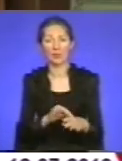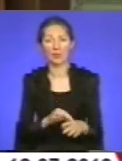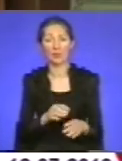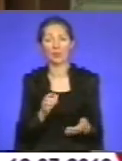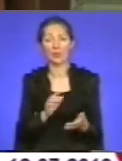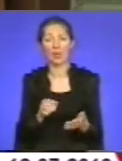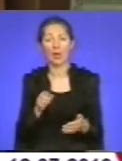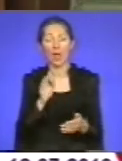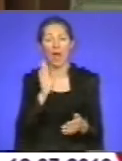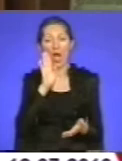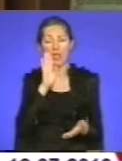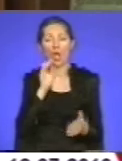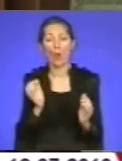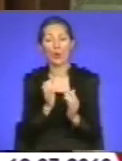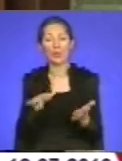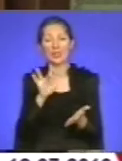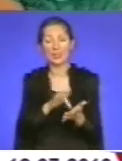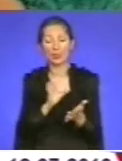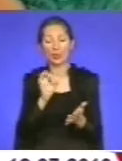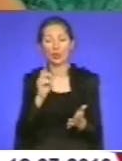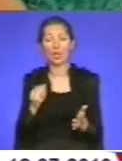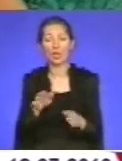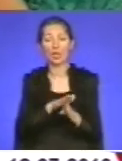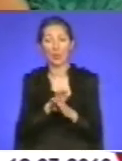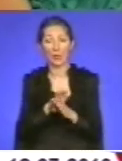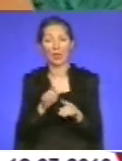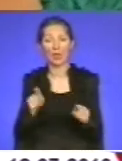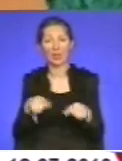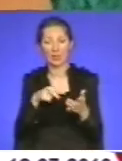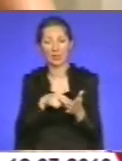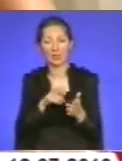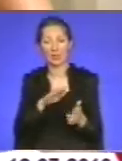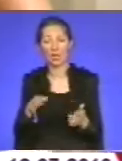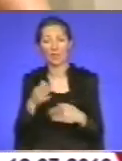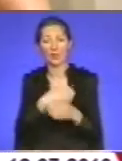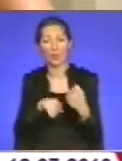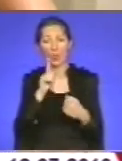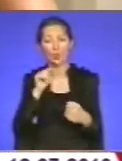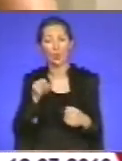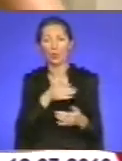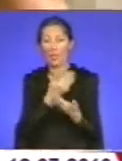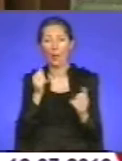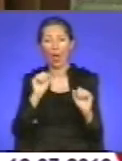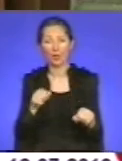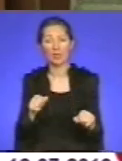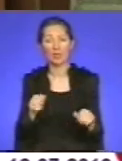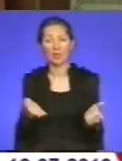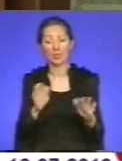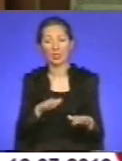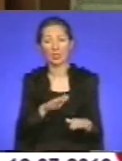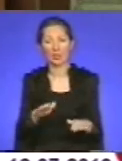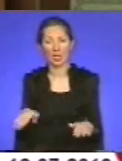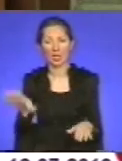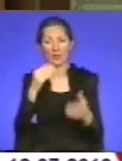опікується центром соціальної реабілітації дітей-інвалідів. Поки тут немає можливості залишати дітей на весь день. Ресурс є, ми не